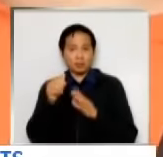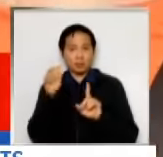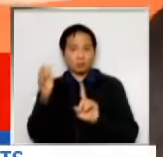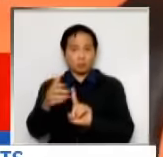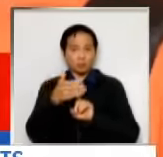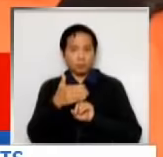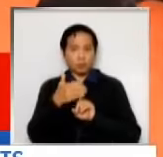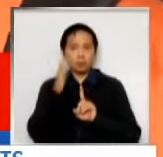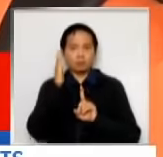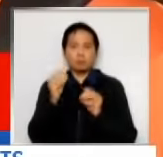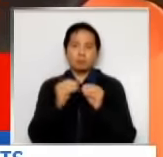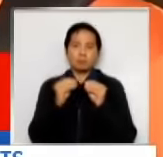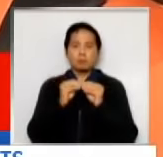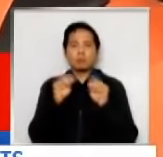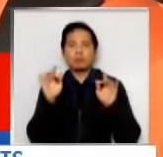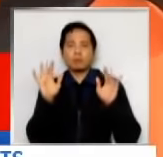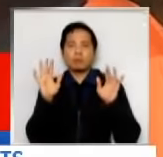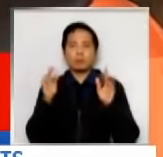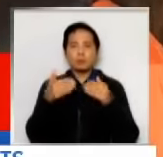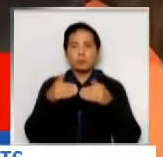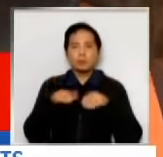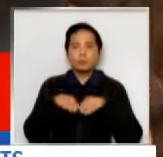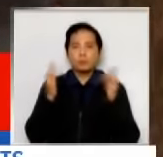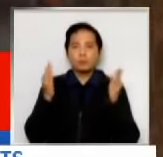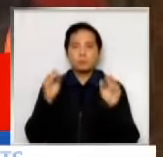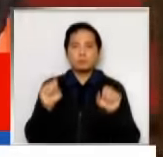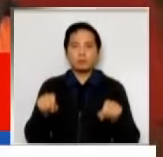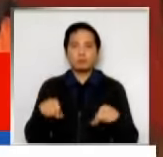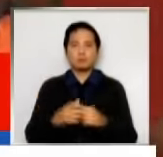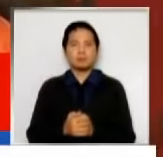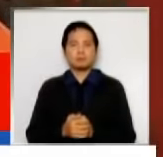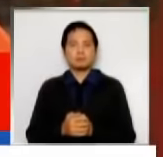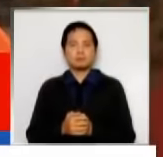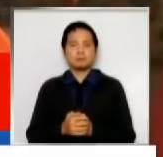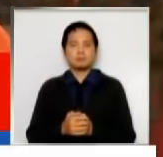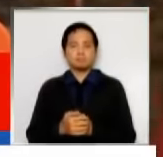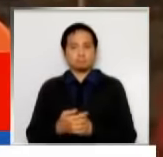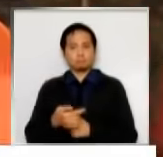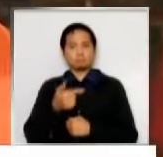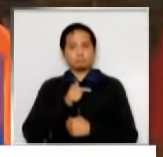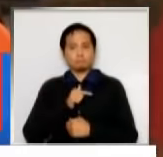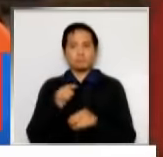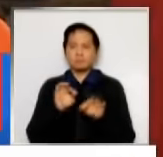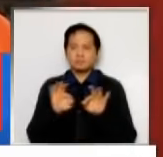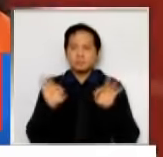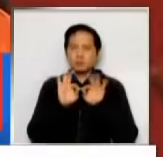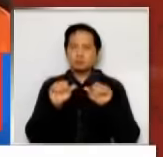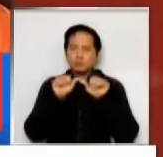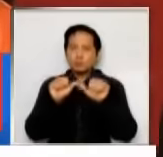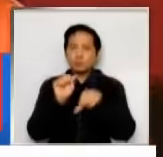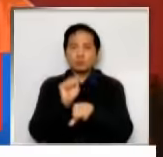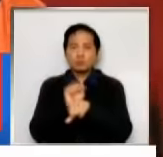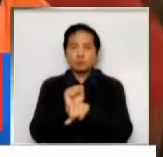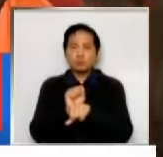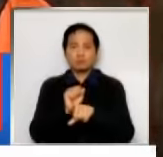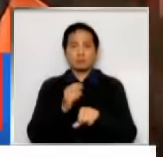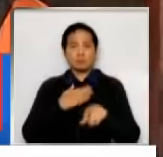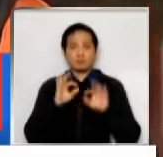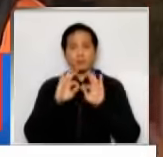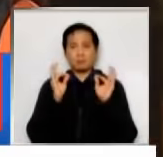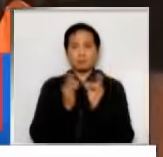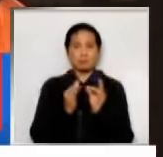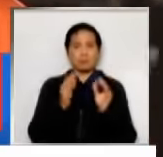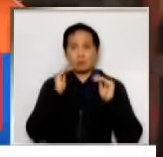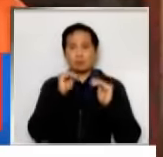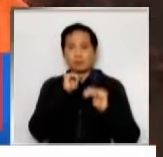siyempre para tuloy-tuloy yung trabaho. Sa hindi mahirap yung mahirapan yung pamilya namin. Siyempre wala kang kumikita pag